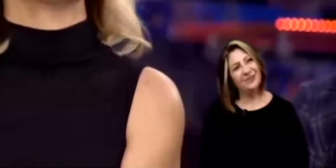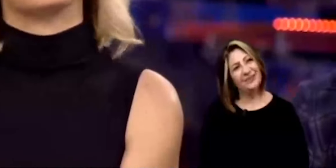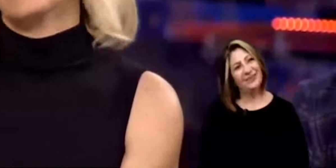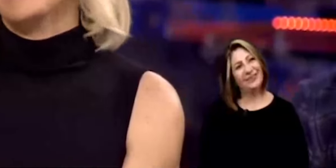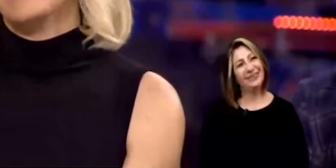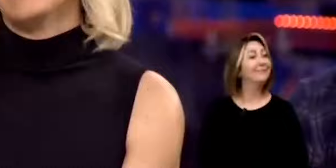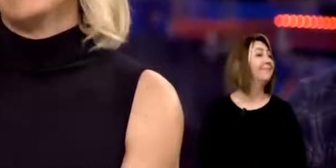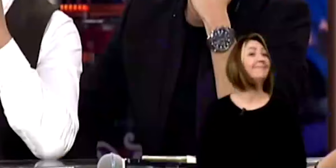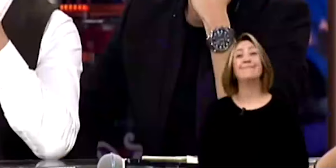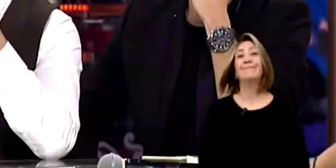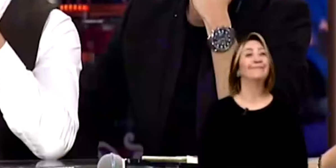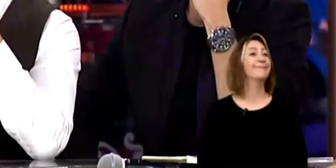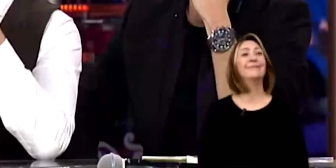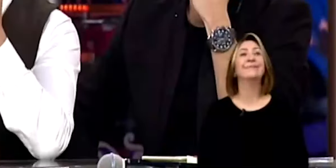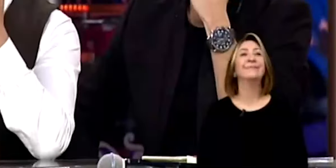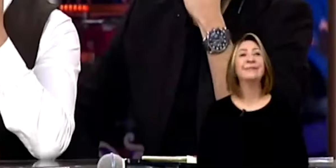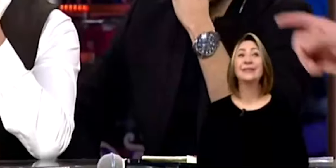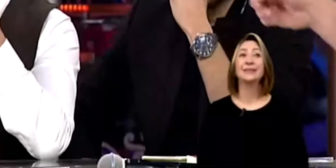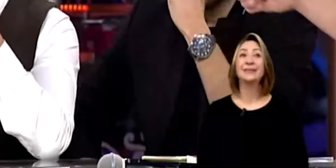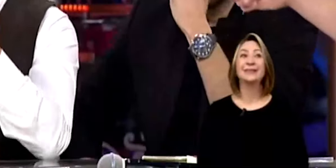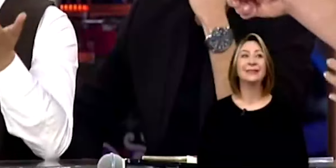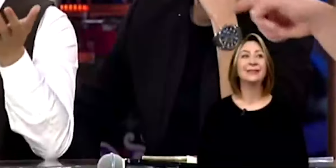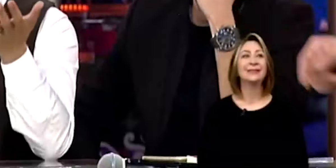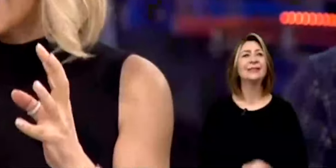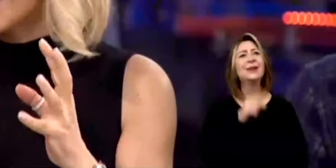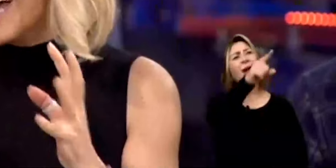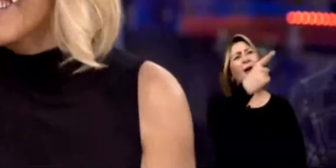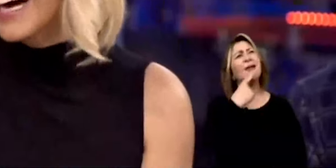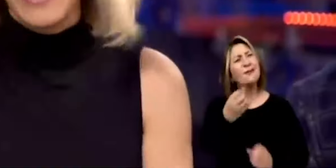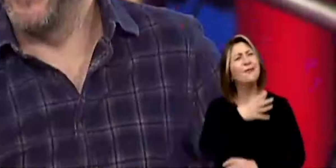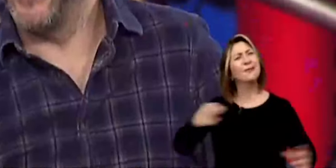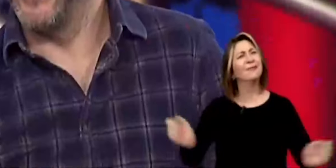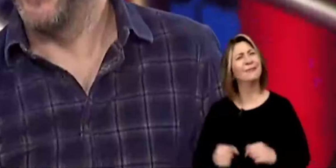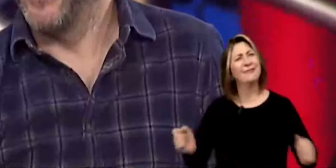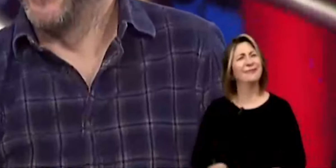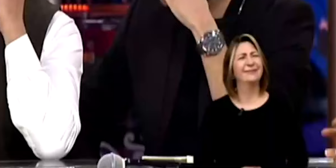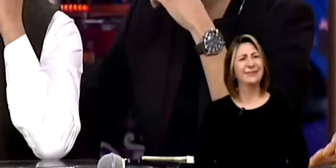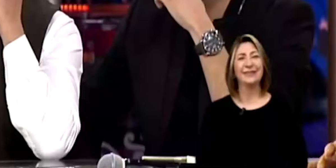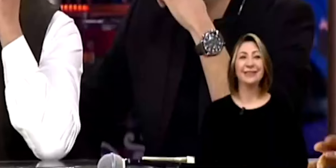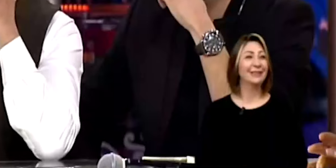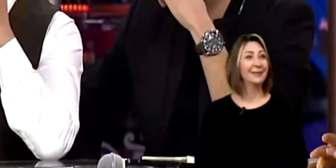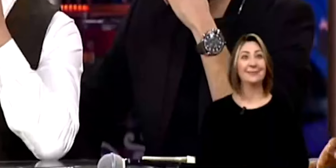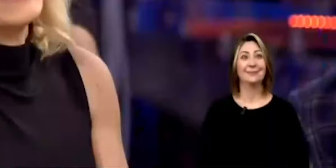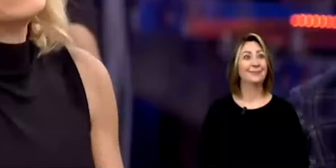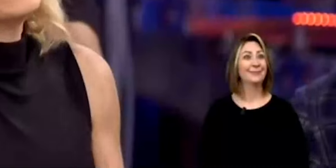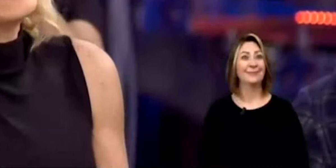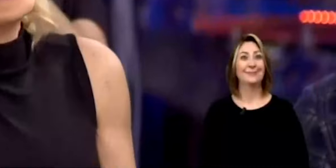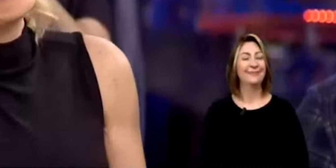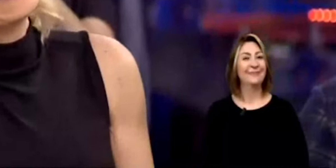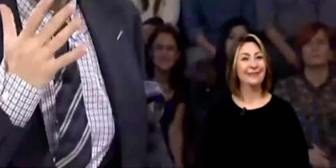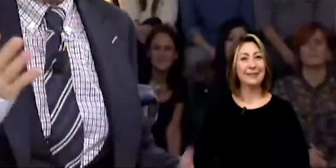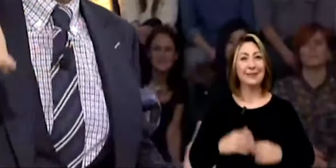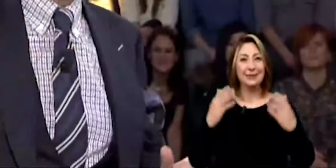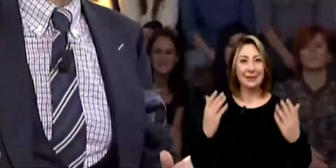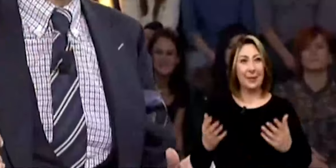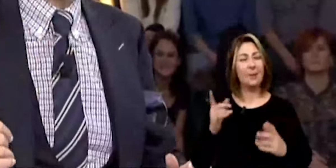değerlendiriyorsunuz? Hayır, hayır. Oyuna gelmeyeceğim. Oyuna gelmeyeceğim. Hayır. Şöyle. Hayır, tabii ki. Tabii ki